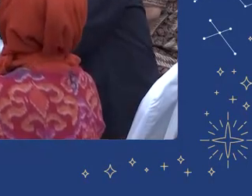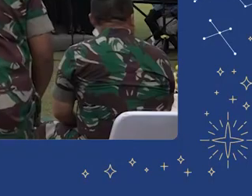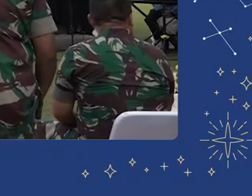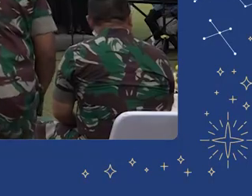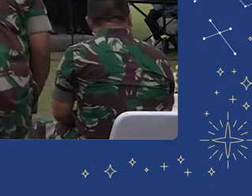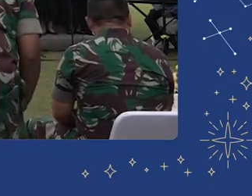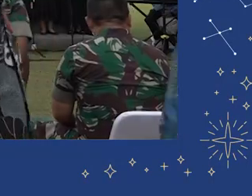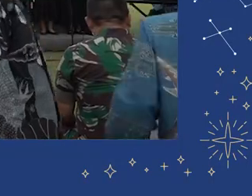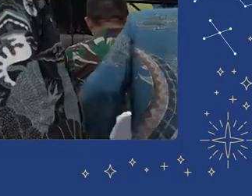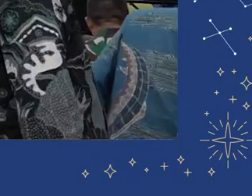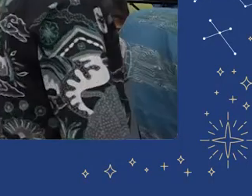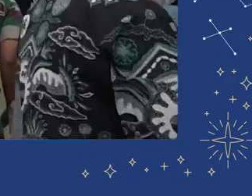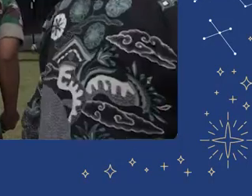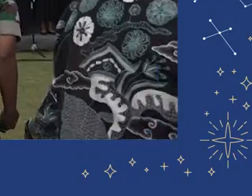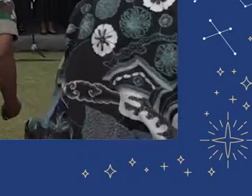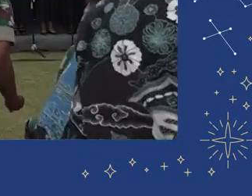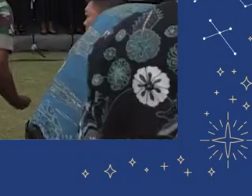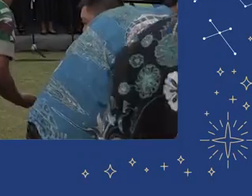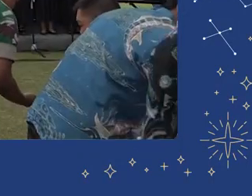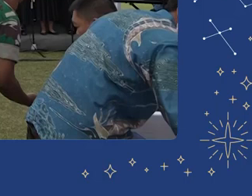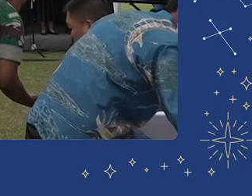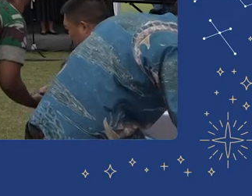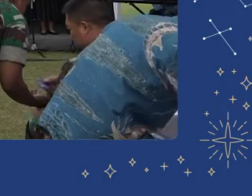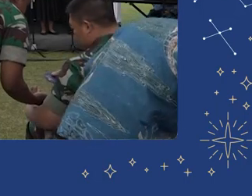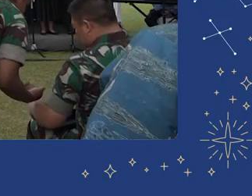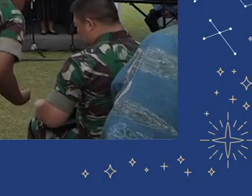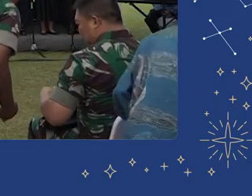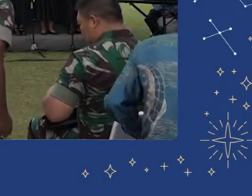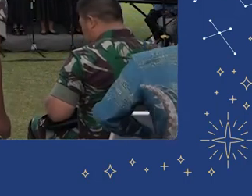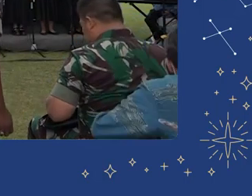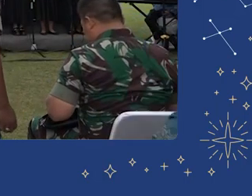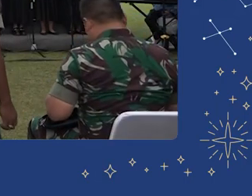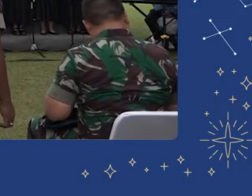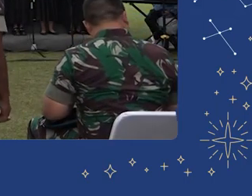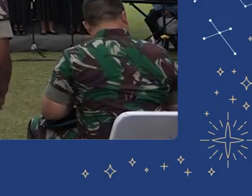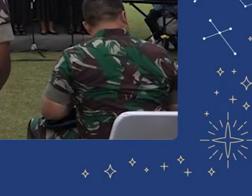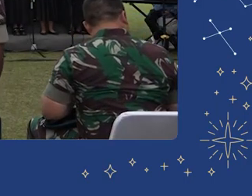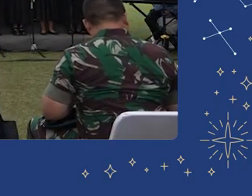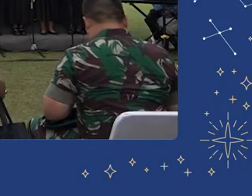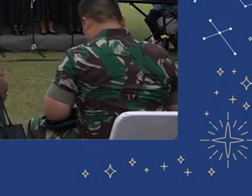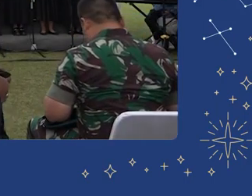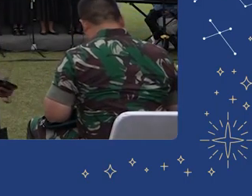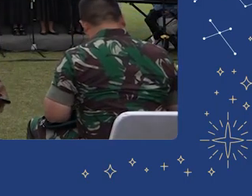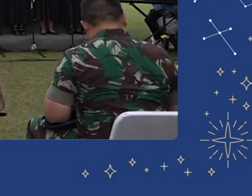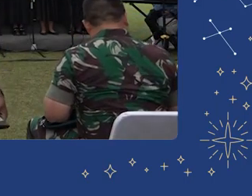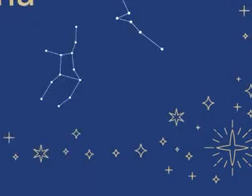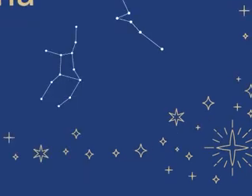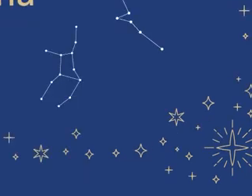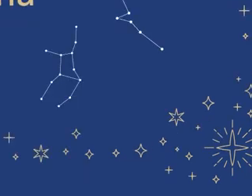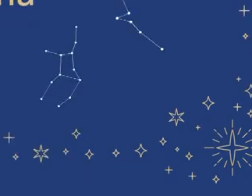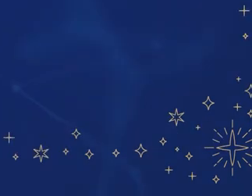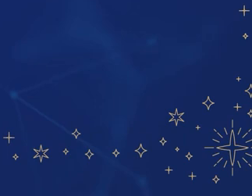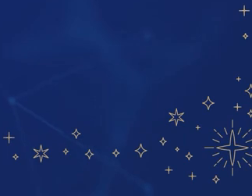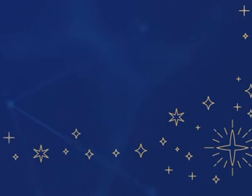kami mohon perhatian hadirin acara peringatan 100 tahun observatorium bosca akan segera dimulai